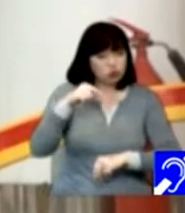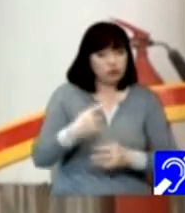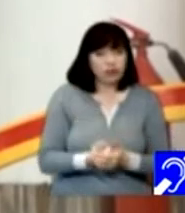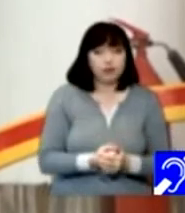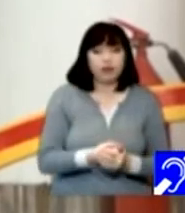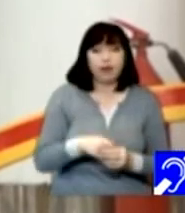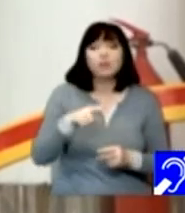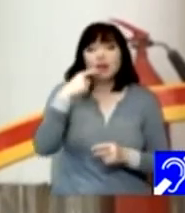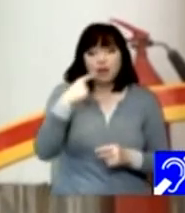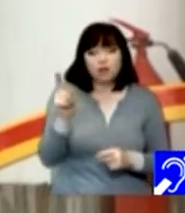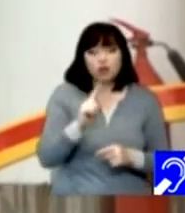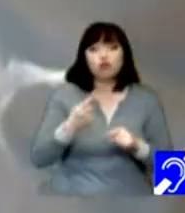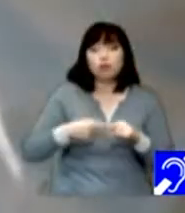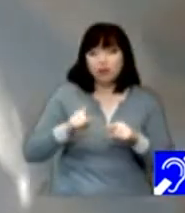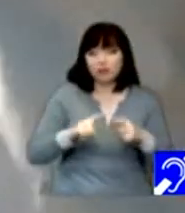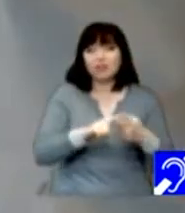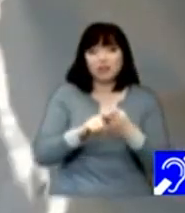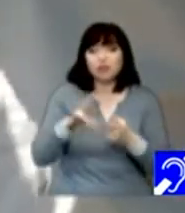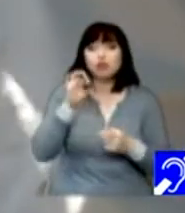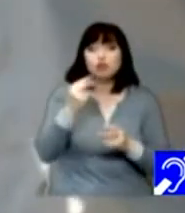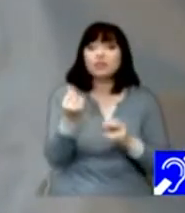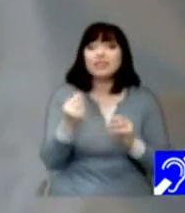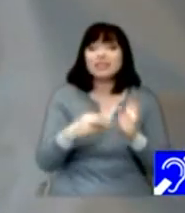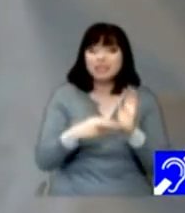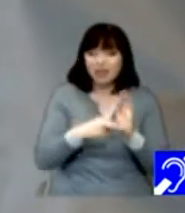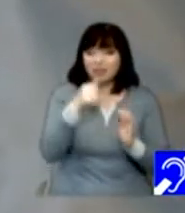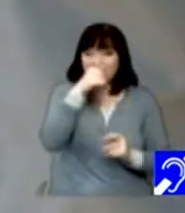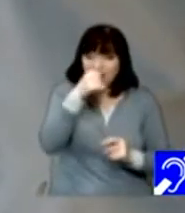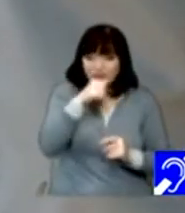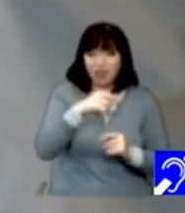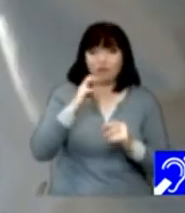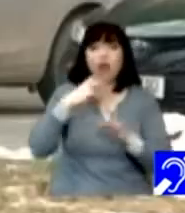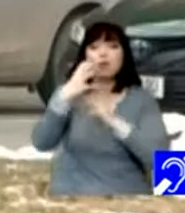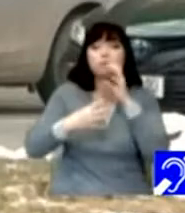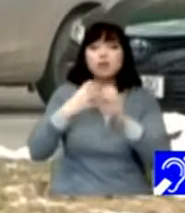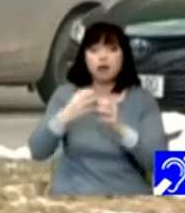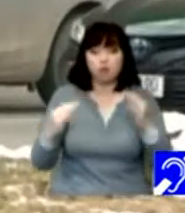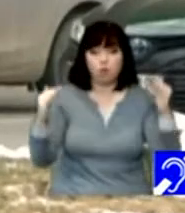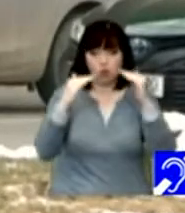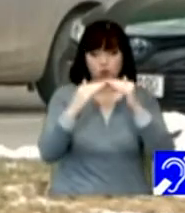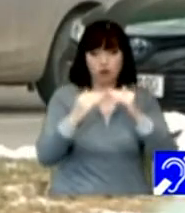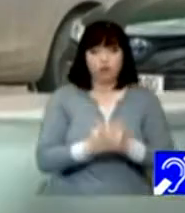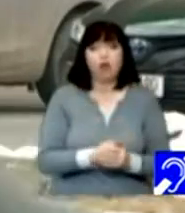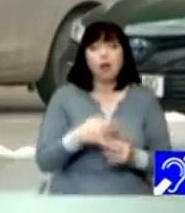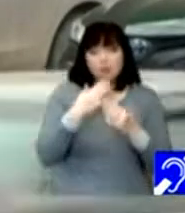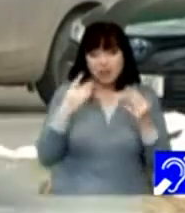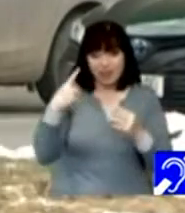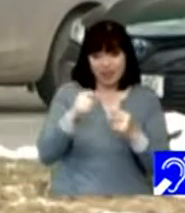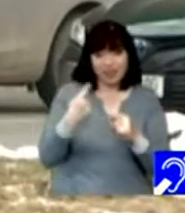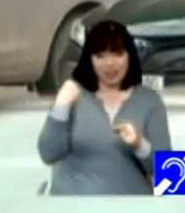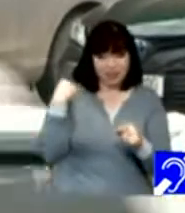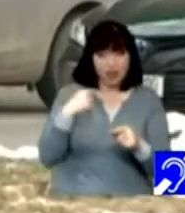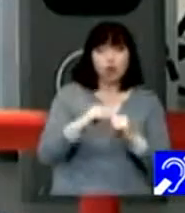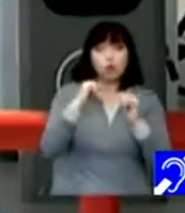energetică spun că scumpirile reflectă creșterea prețurilor la produsele petroliere pe piața internațională. În ultimele săptămâni, cotațiile Platts